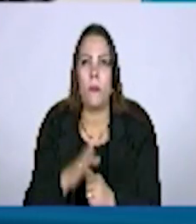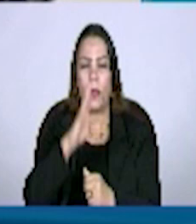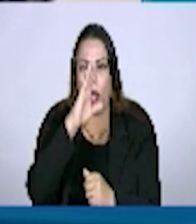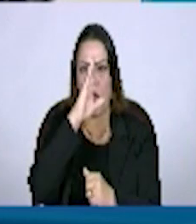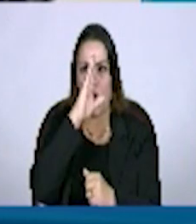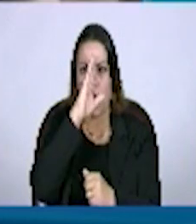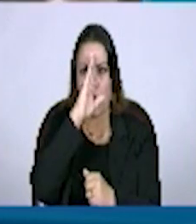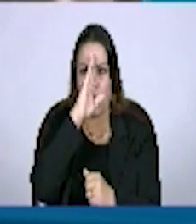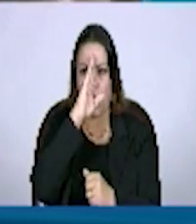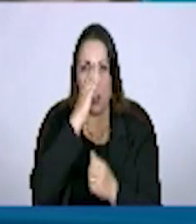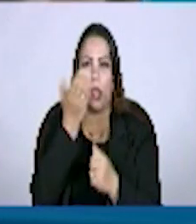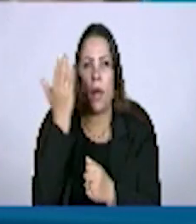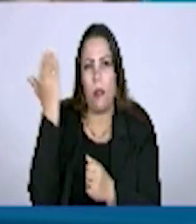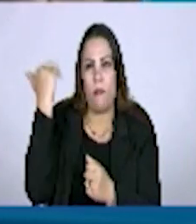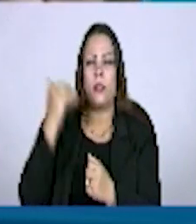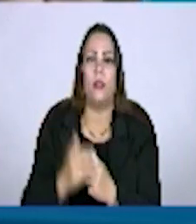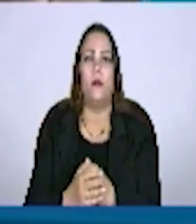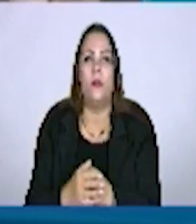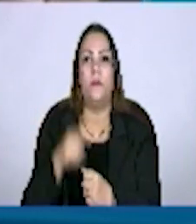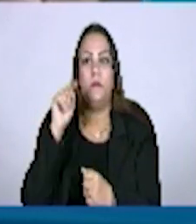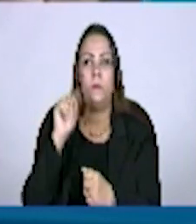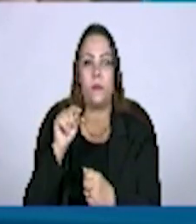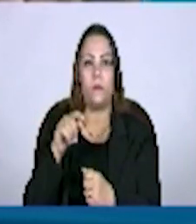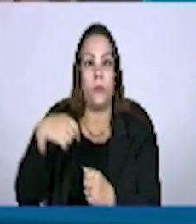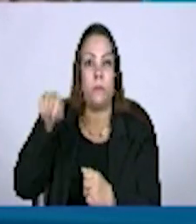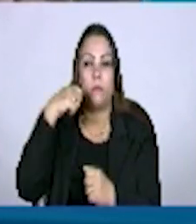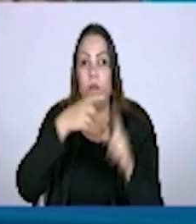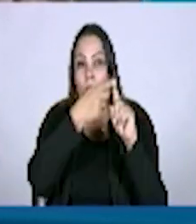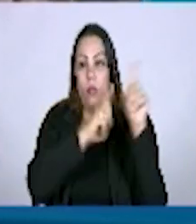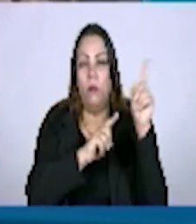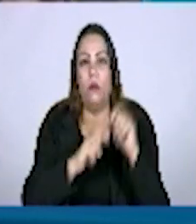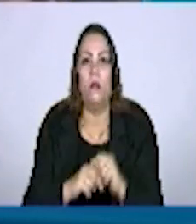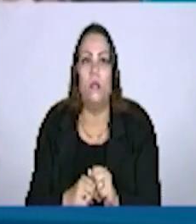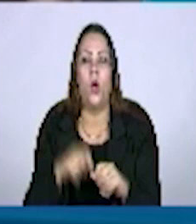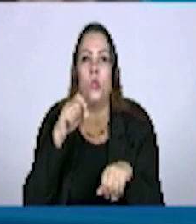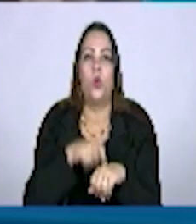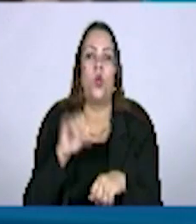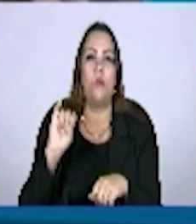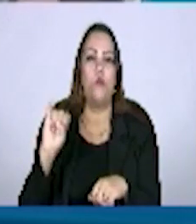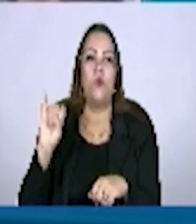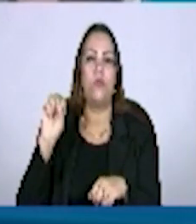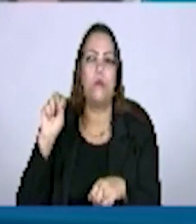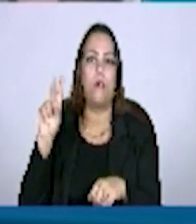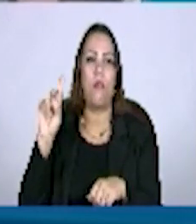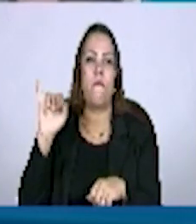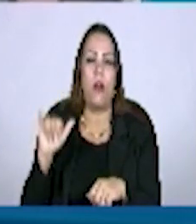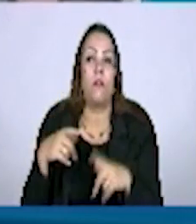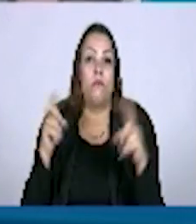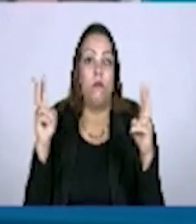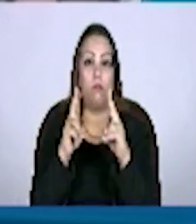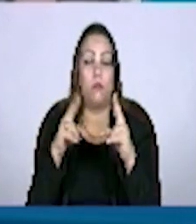الاثنين قبل الماضي ان كان رئيس الوزراء الدكتور مصطفى مدبولي التقى